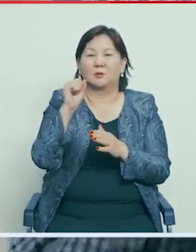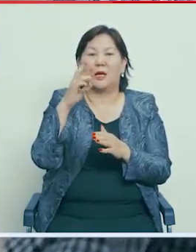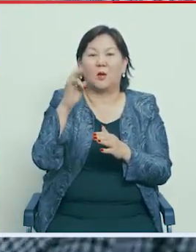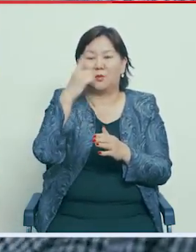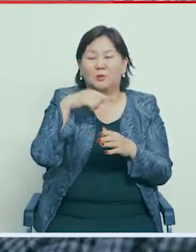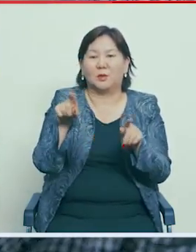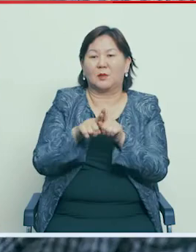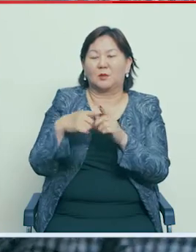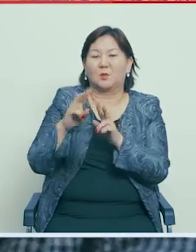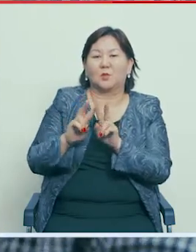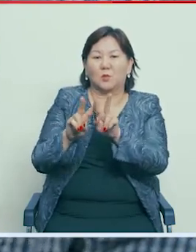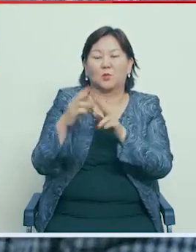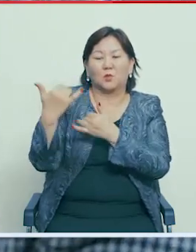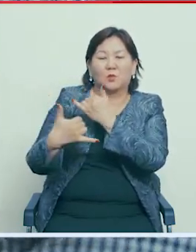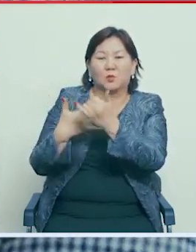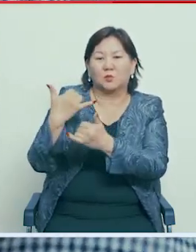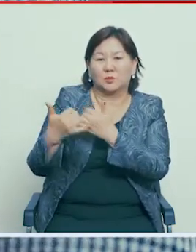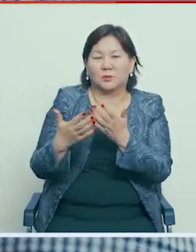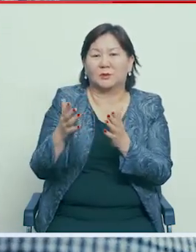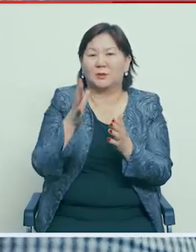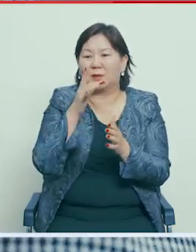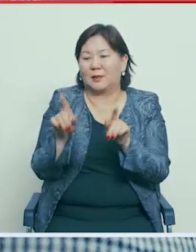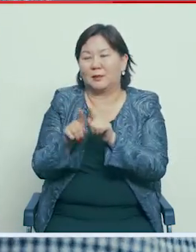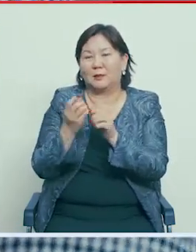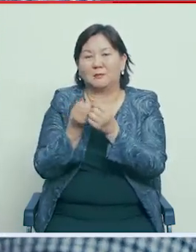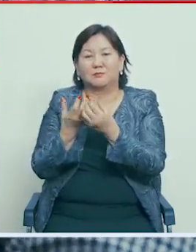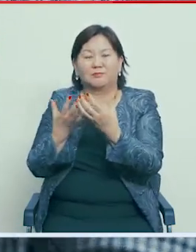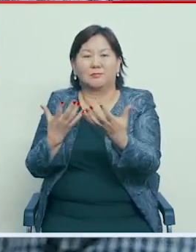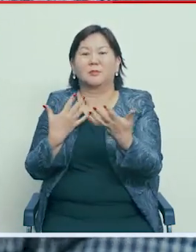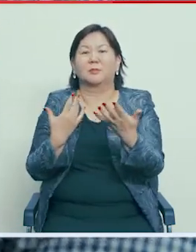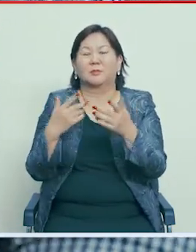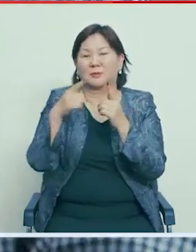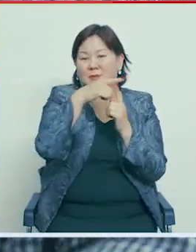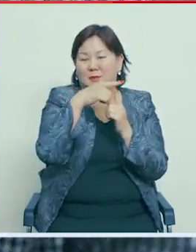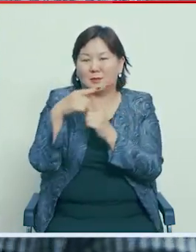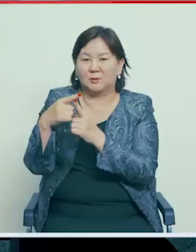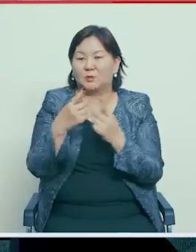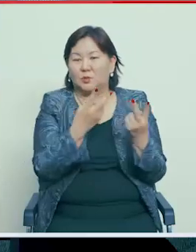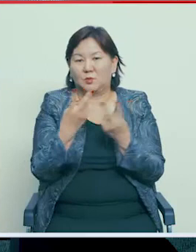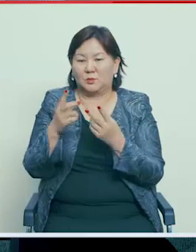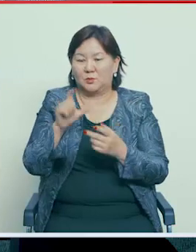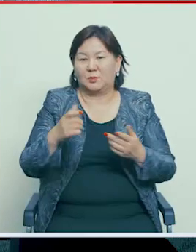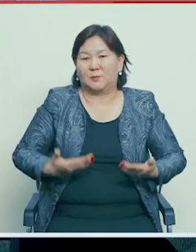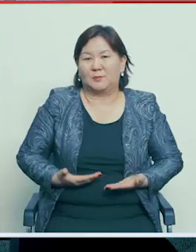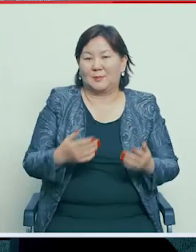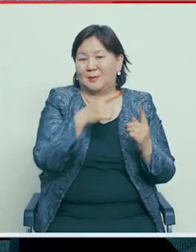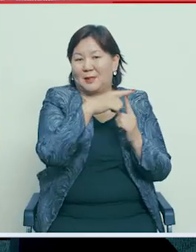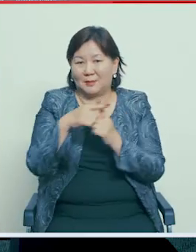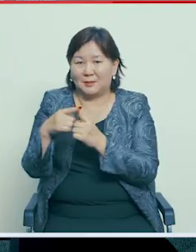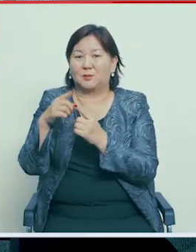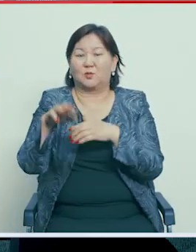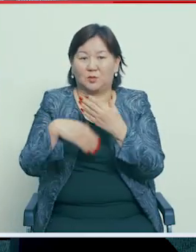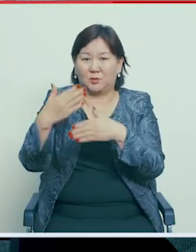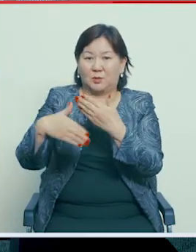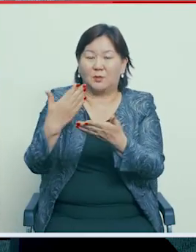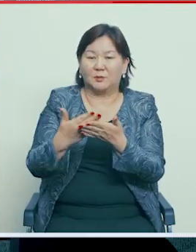одоо үйл хэргийг өргөжлүүлээд бидний одоо тэр баг дотор орж ирээл ингээл ажиллана. Тэгэхээр энэ чинь тасралтгүй үйл ажиллагаа тасралтгүй хүний амьдрал чинь тасралтгүй явна. Тэгэхээр